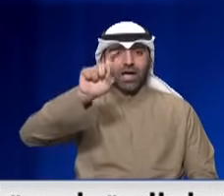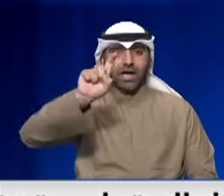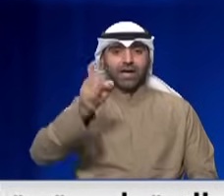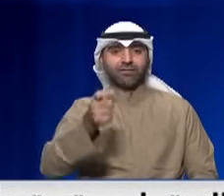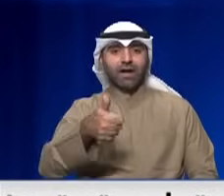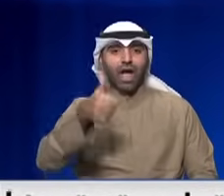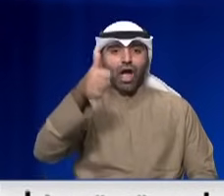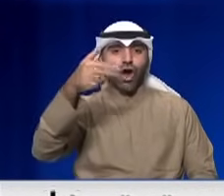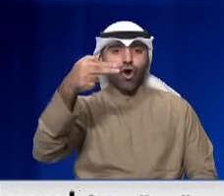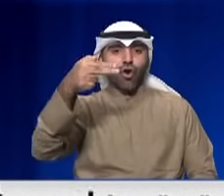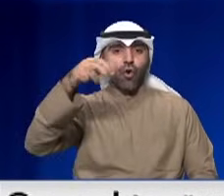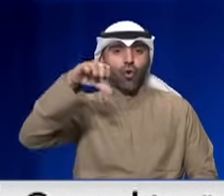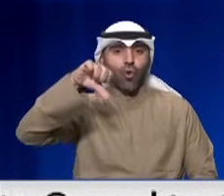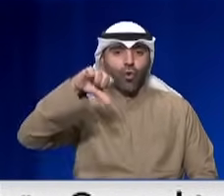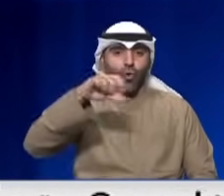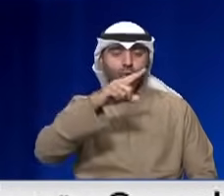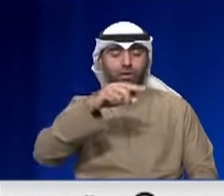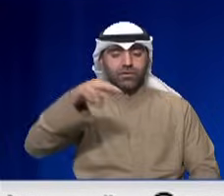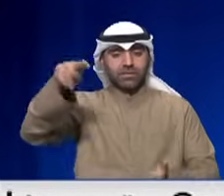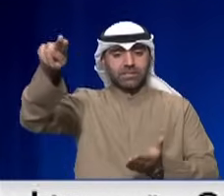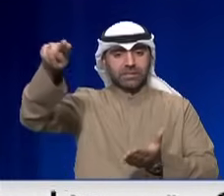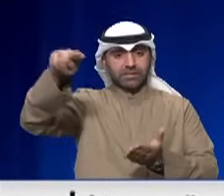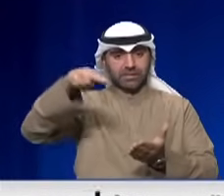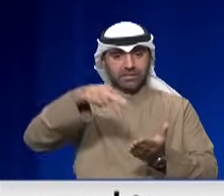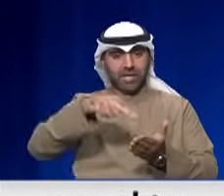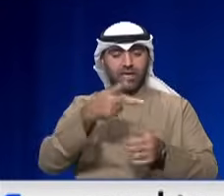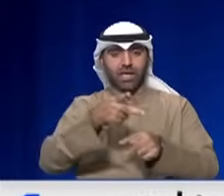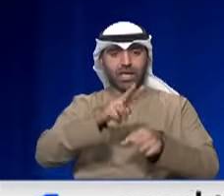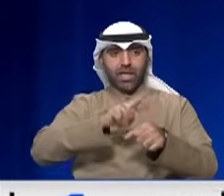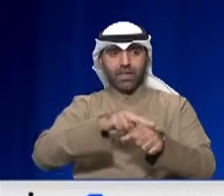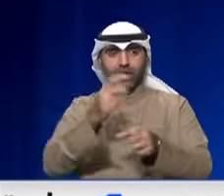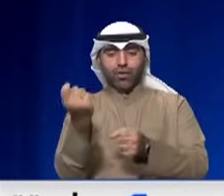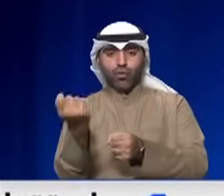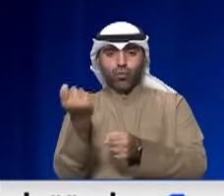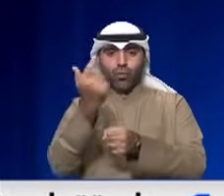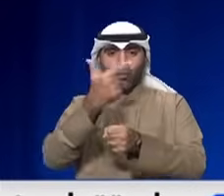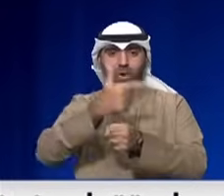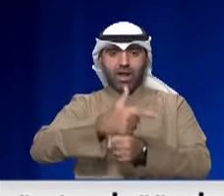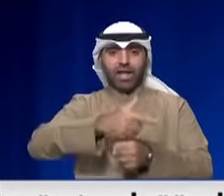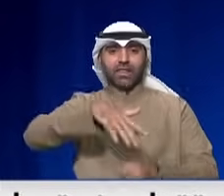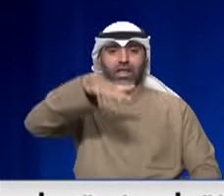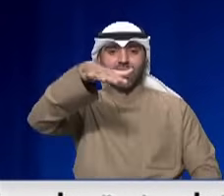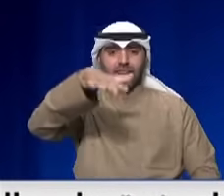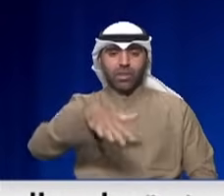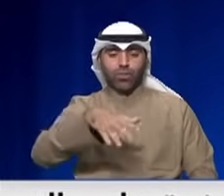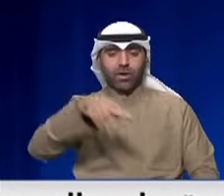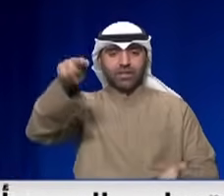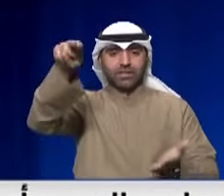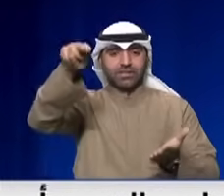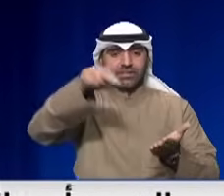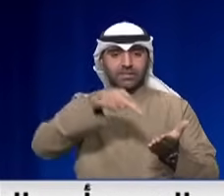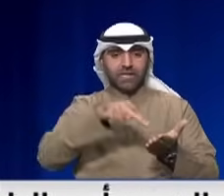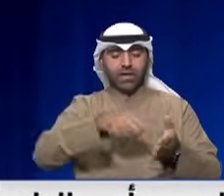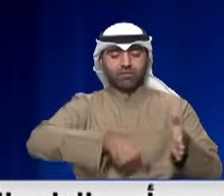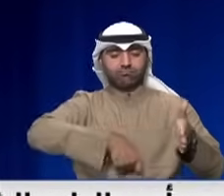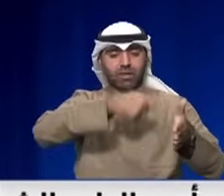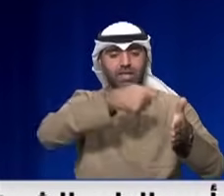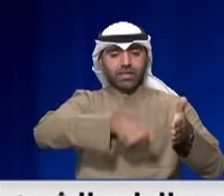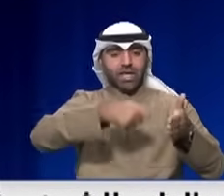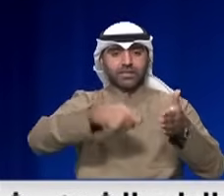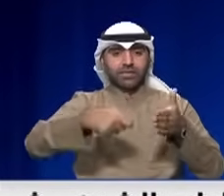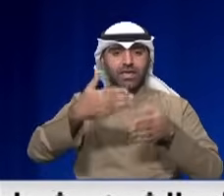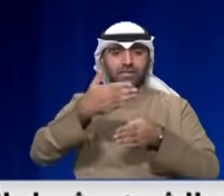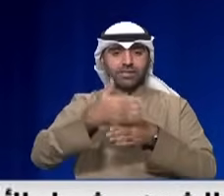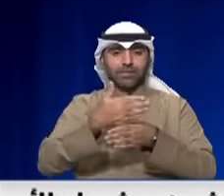موريو نائبه رئيس جمهوريه نيكارجوا الصديقه اعرب فيها عن خالص تعازيهما لسموه وللشعب